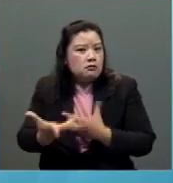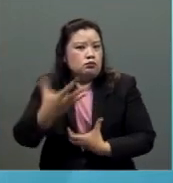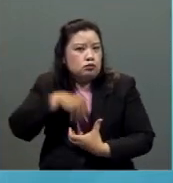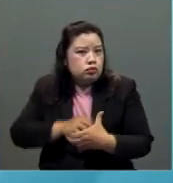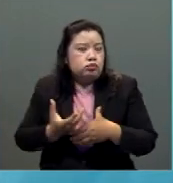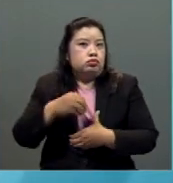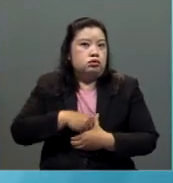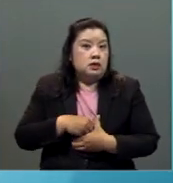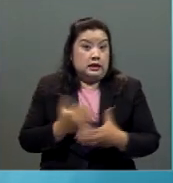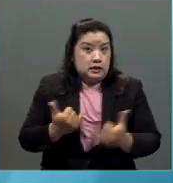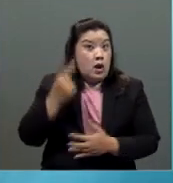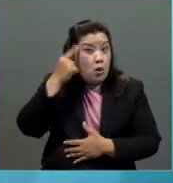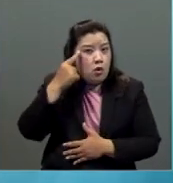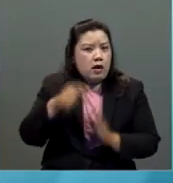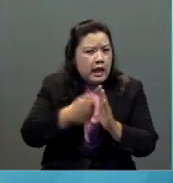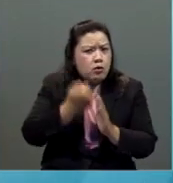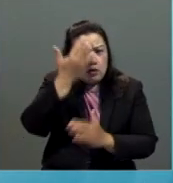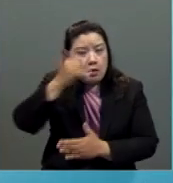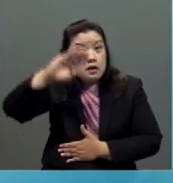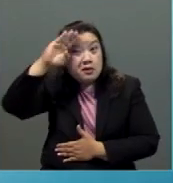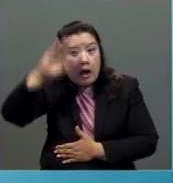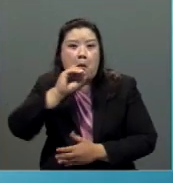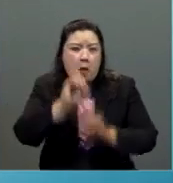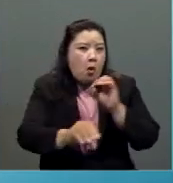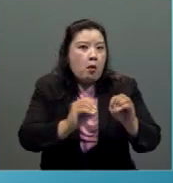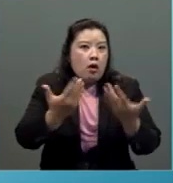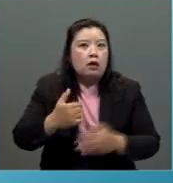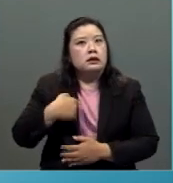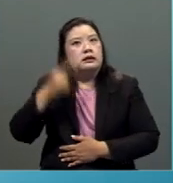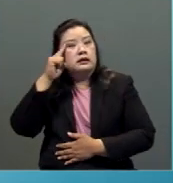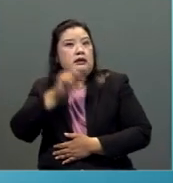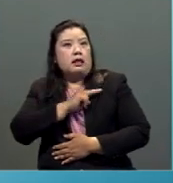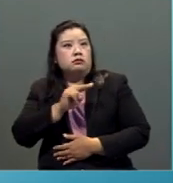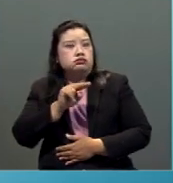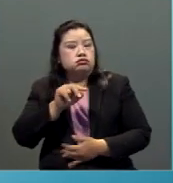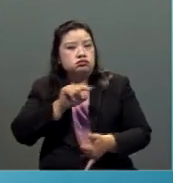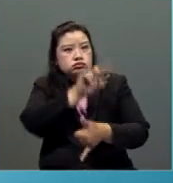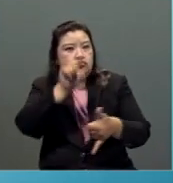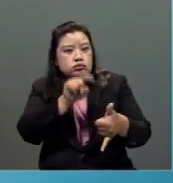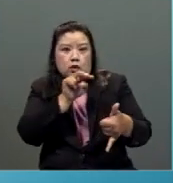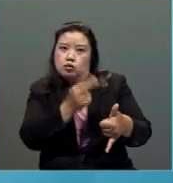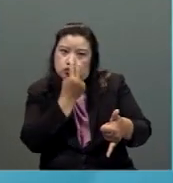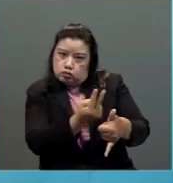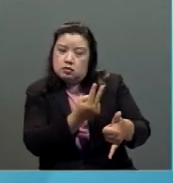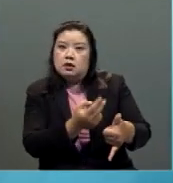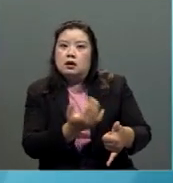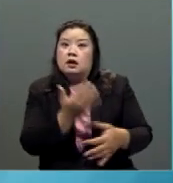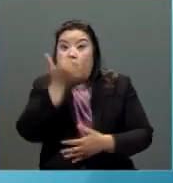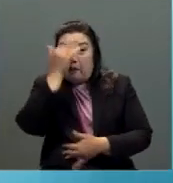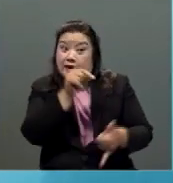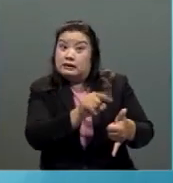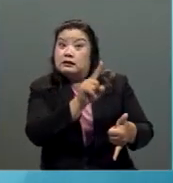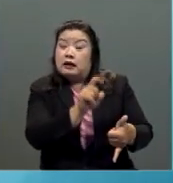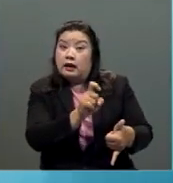านโดยเร็วเพื่อจะได้รีบสังเกตอาการอันนี้ก็ไม่ได้อายุมากด้วยนะครับอย่างที่เราบอกว่าคนที่เสียชีวิตอายุมากรายนี้เป็นแ